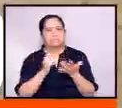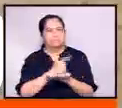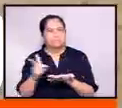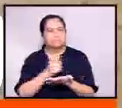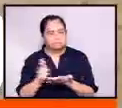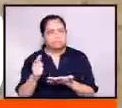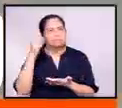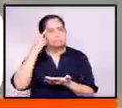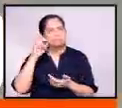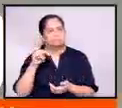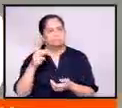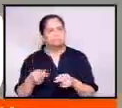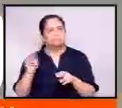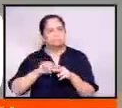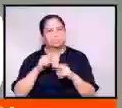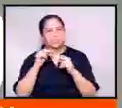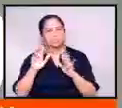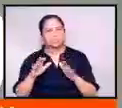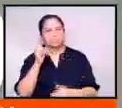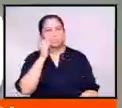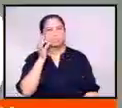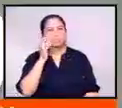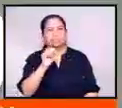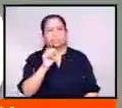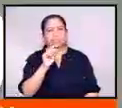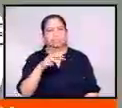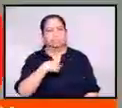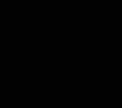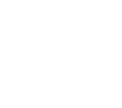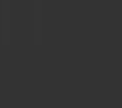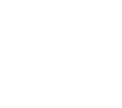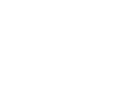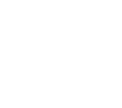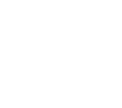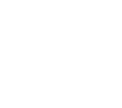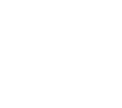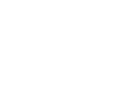garbage, I will. Para sa News 5, Shaila Francisco, We Are One News.